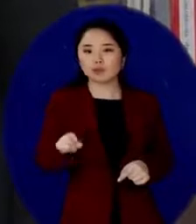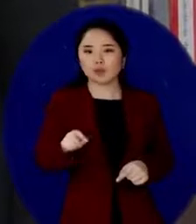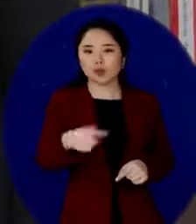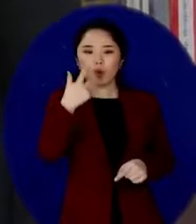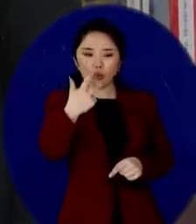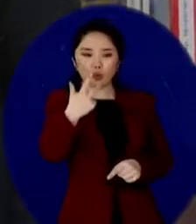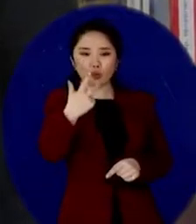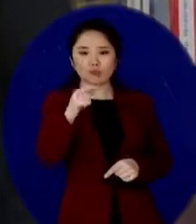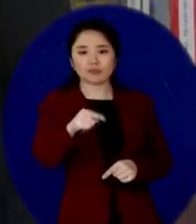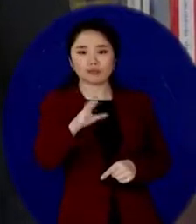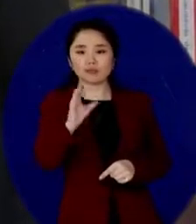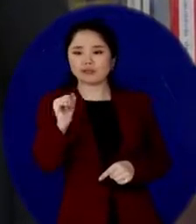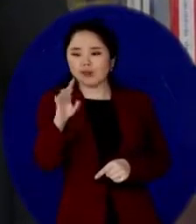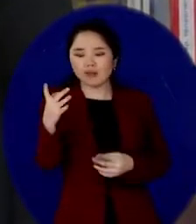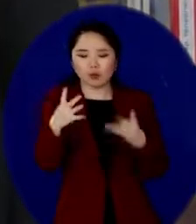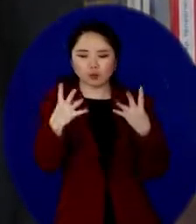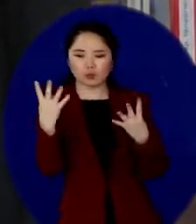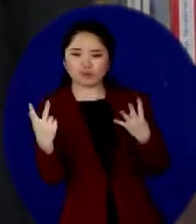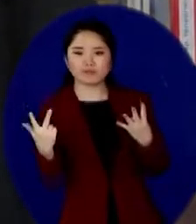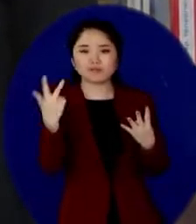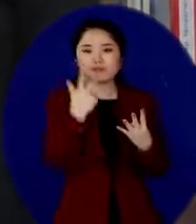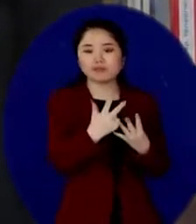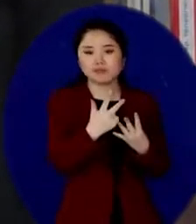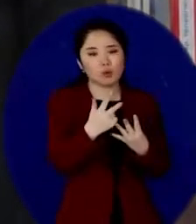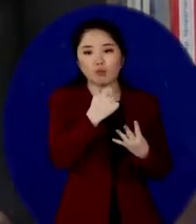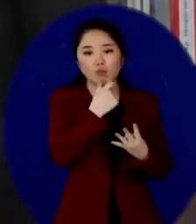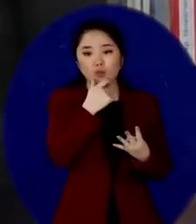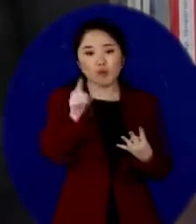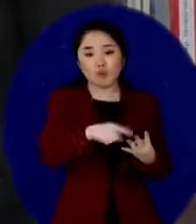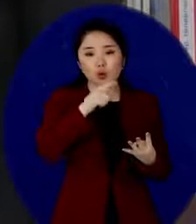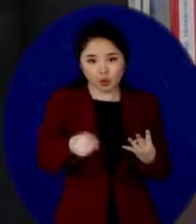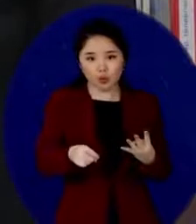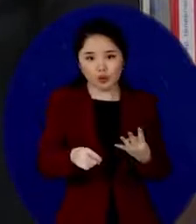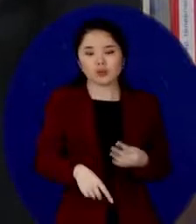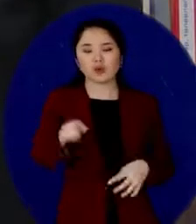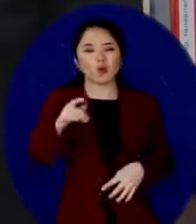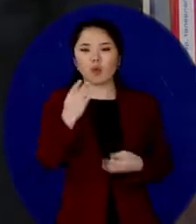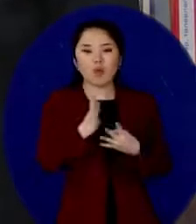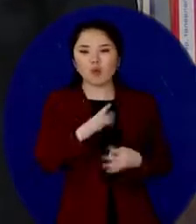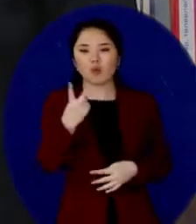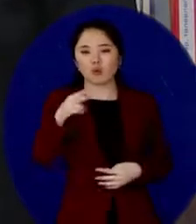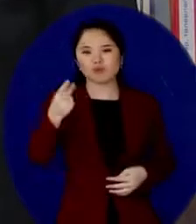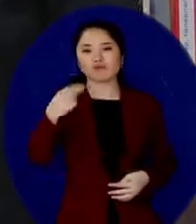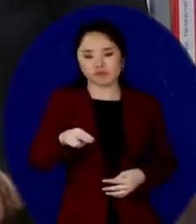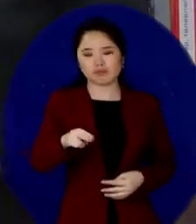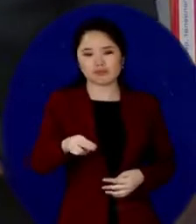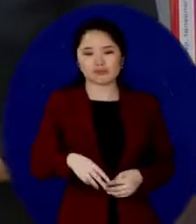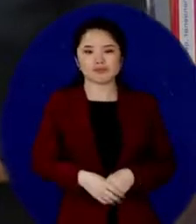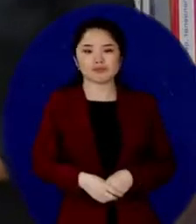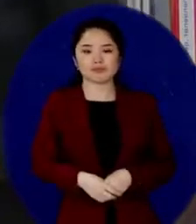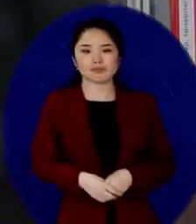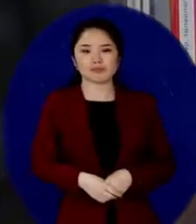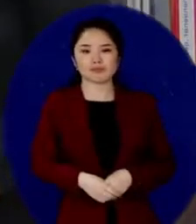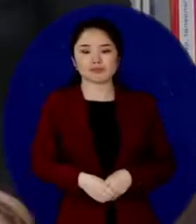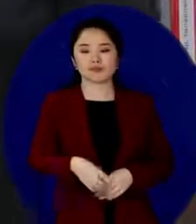3 савхыг 4 тэнцүү хувааж болохгүй учраас хуваагдлгүй үлдчихлээ. За,